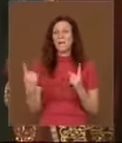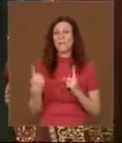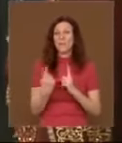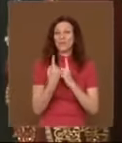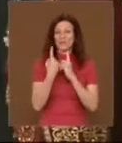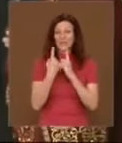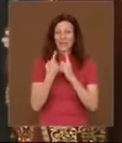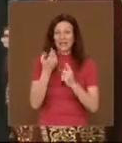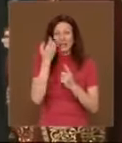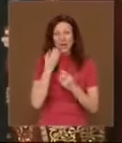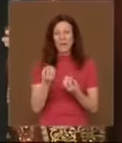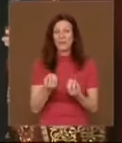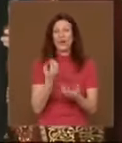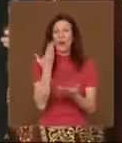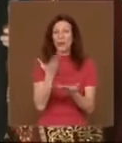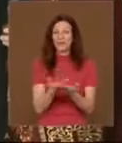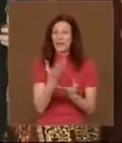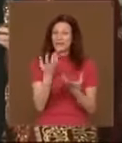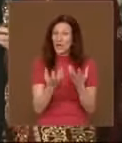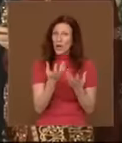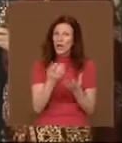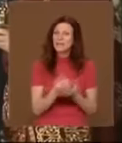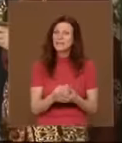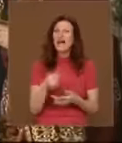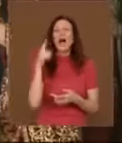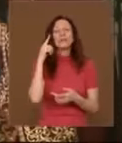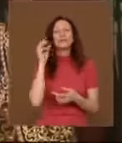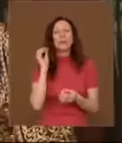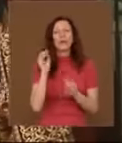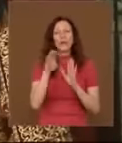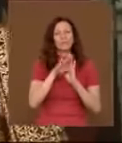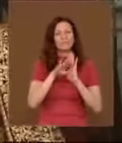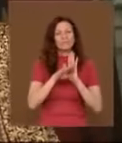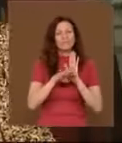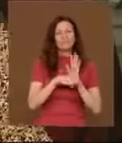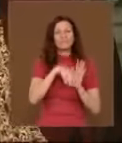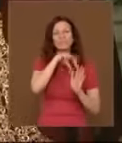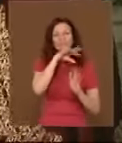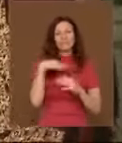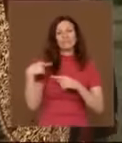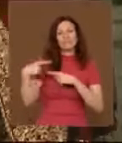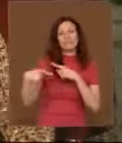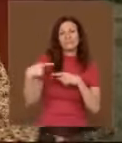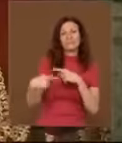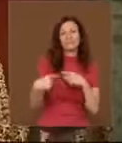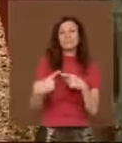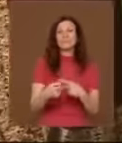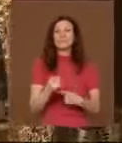посреща благодатния огън и според това древно последование, което има